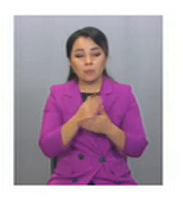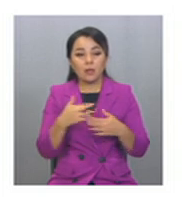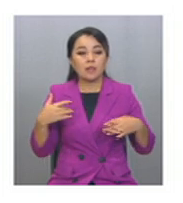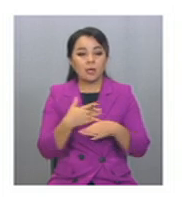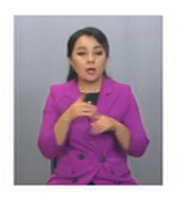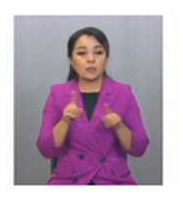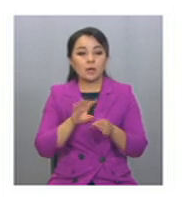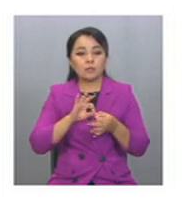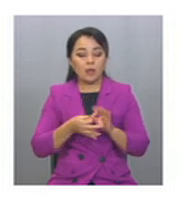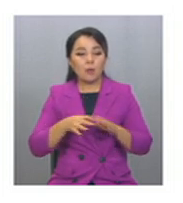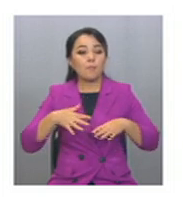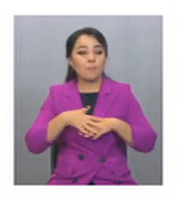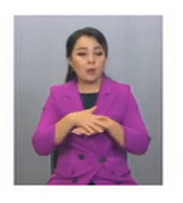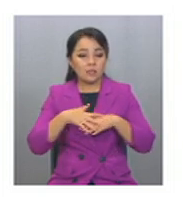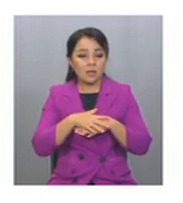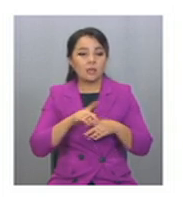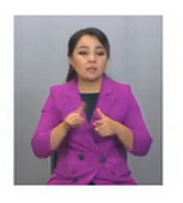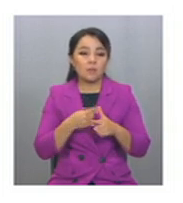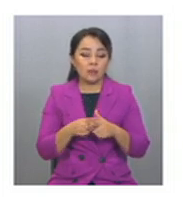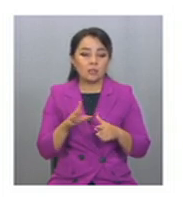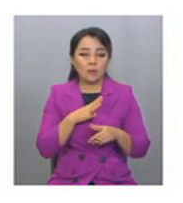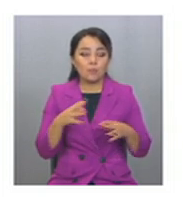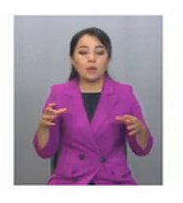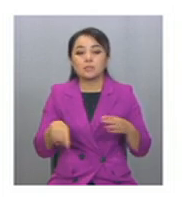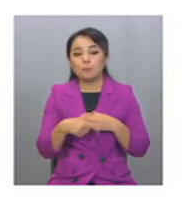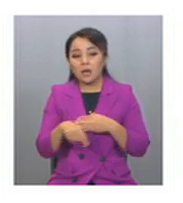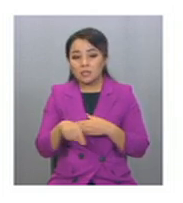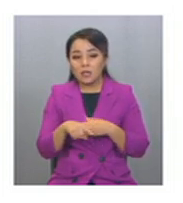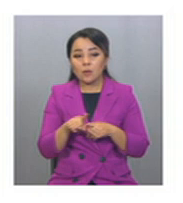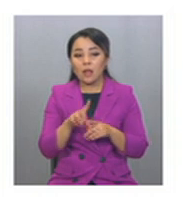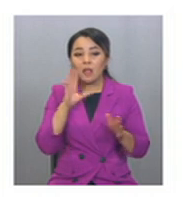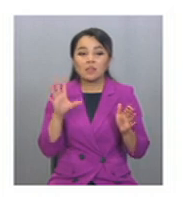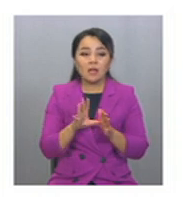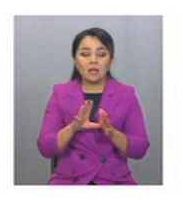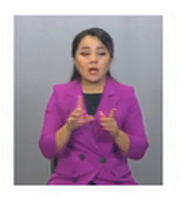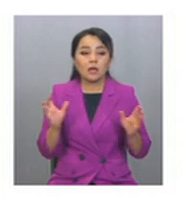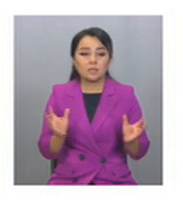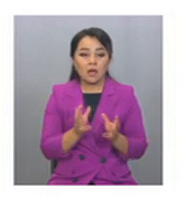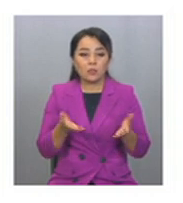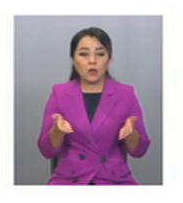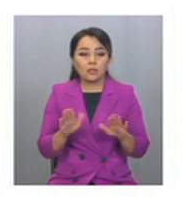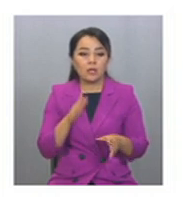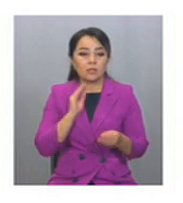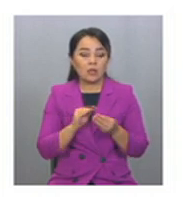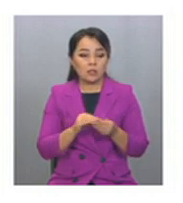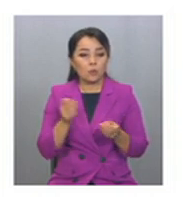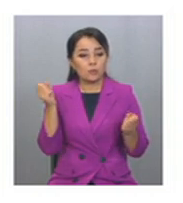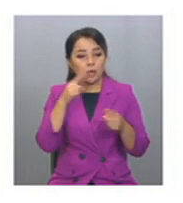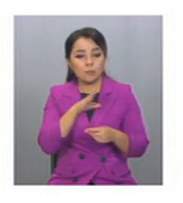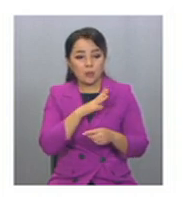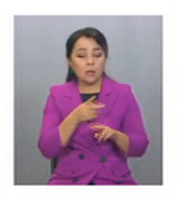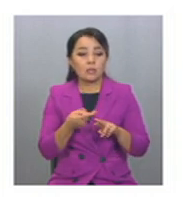болсын, математикалық немесе серіппелі маятник болсын, энергияның сақталу заңы орындалатын анықтадық. Сонымен